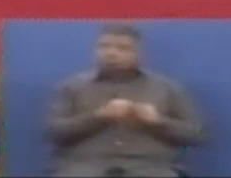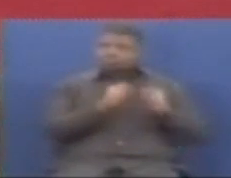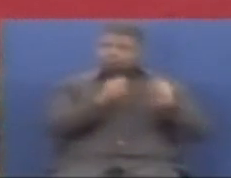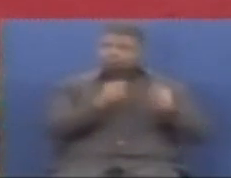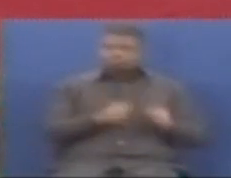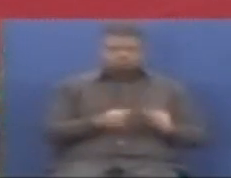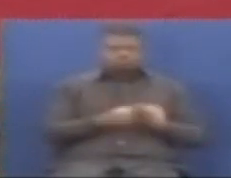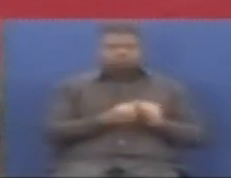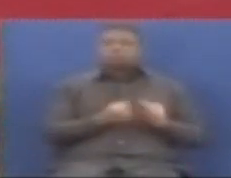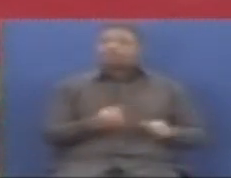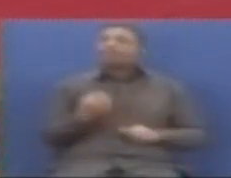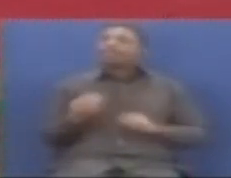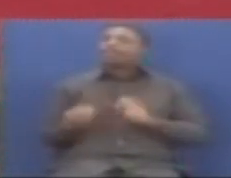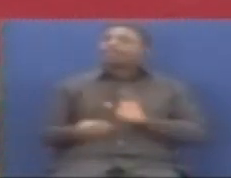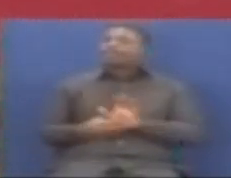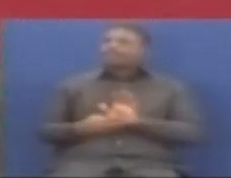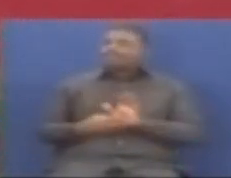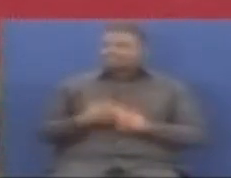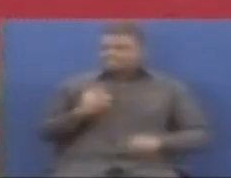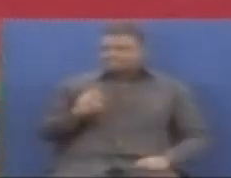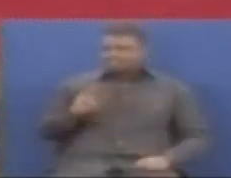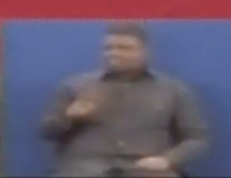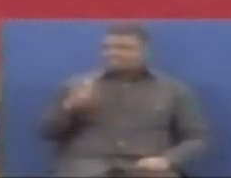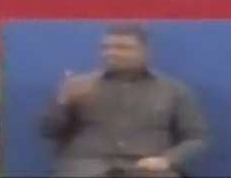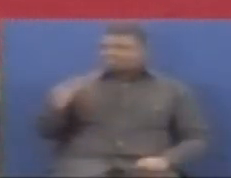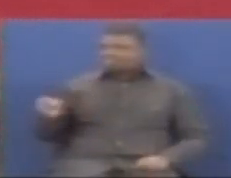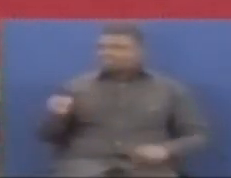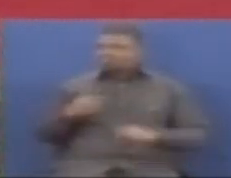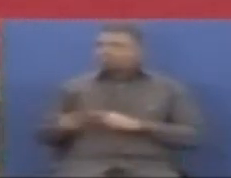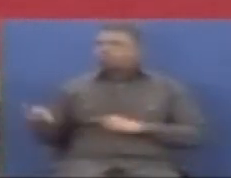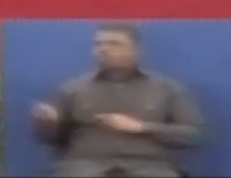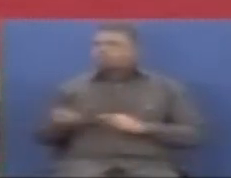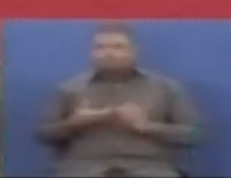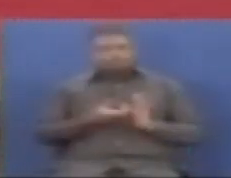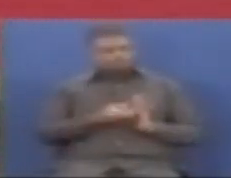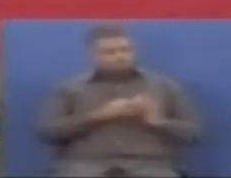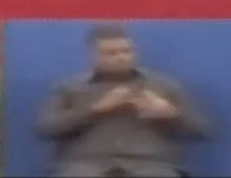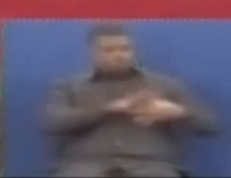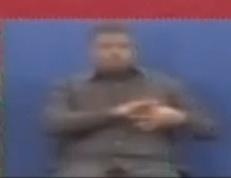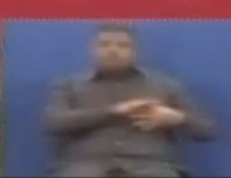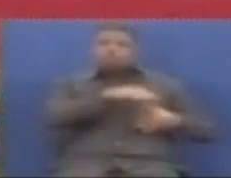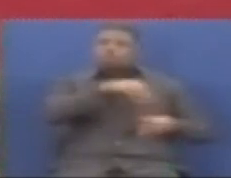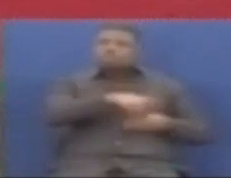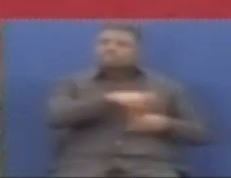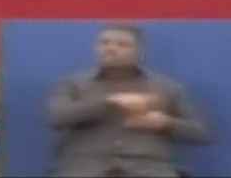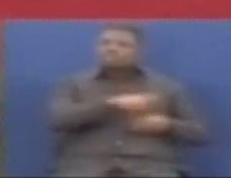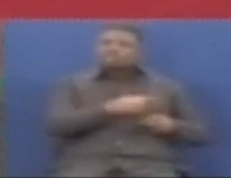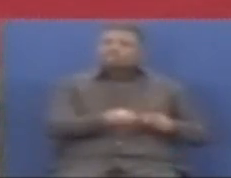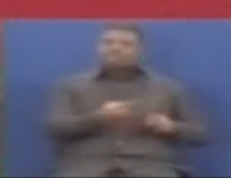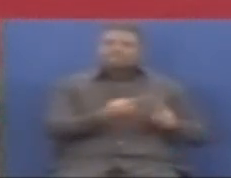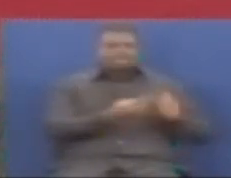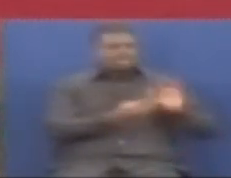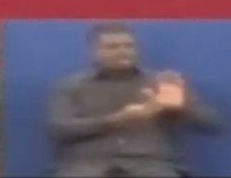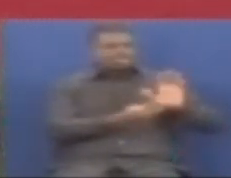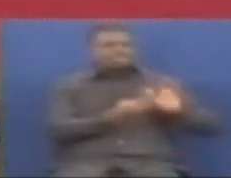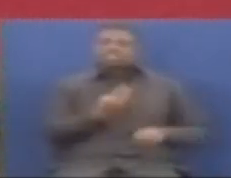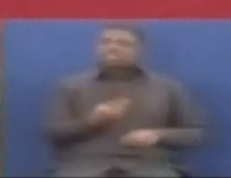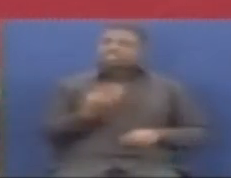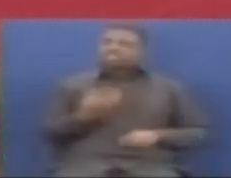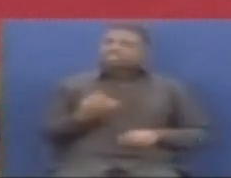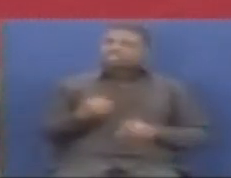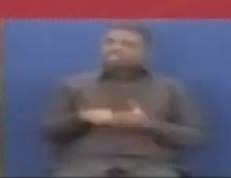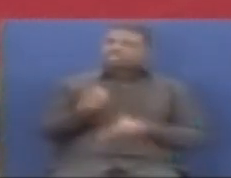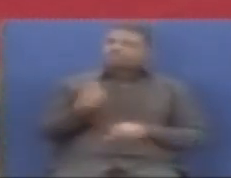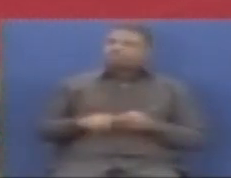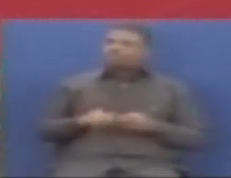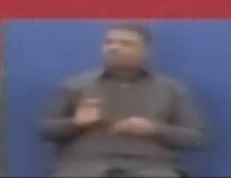transforma 18 za KV 50 na 100, pamoja na kuunganisha umeme kwa wateja wa awali 825, na gharama za mradi